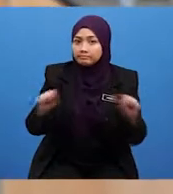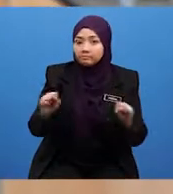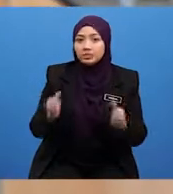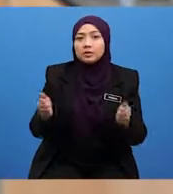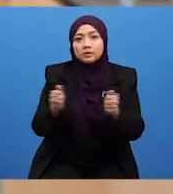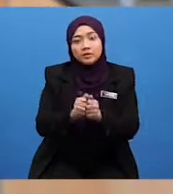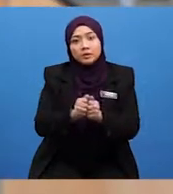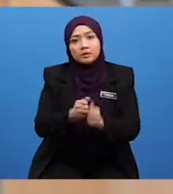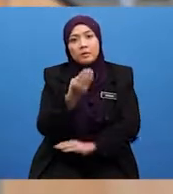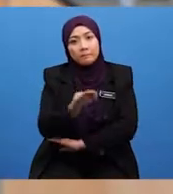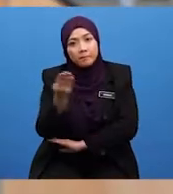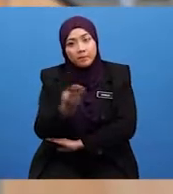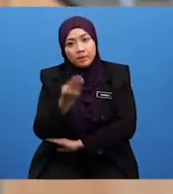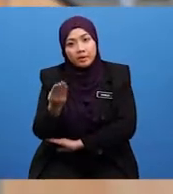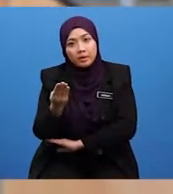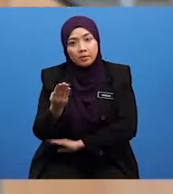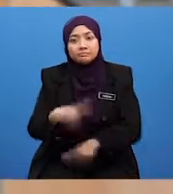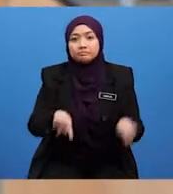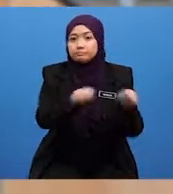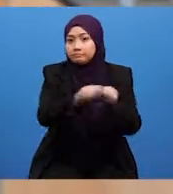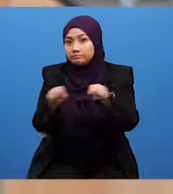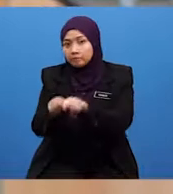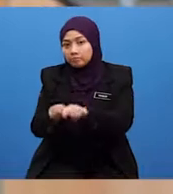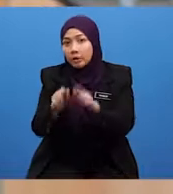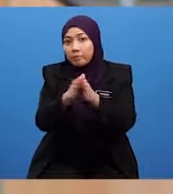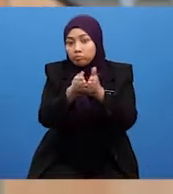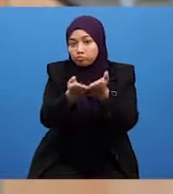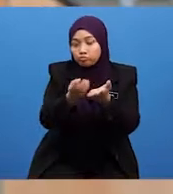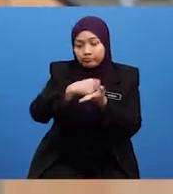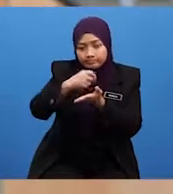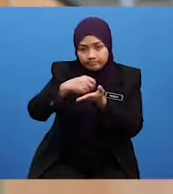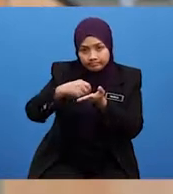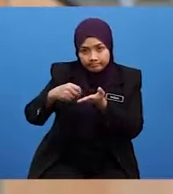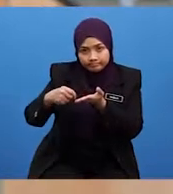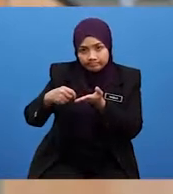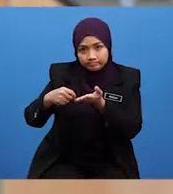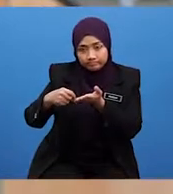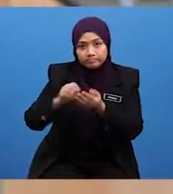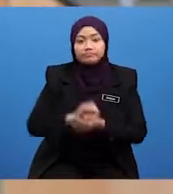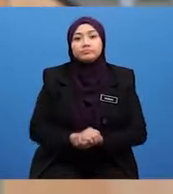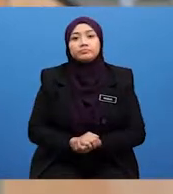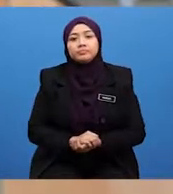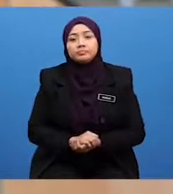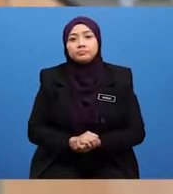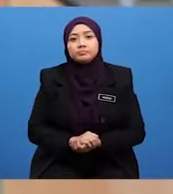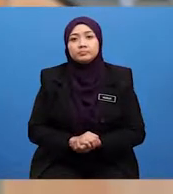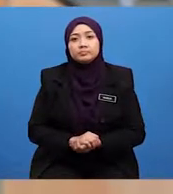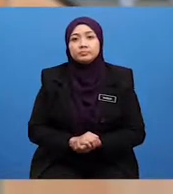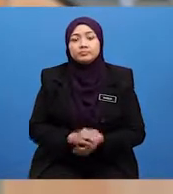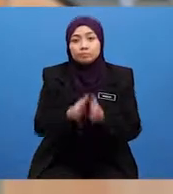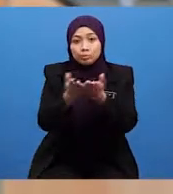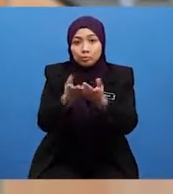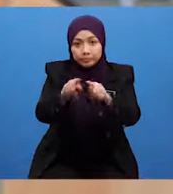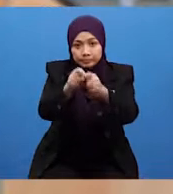barang-barang keperluan seperti buku nota untuk mencatat nota yang penting, buku